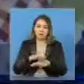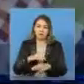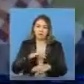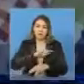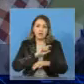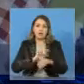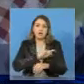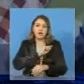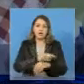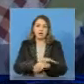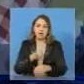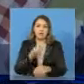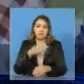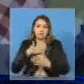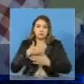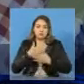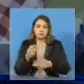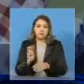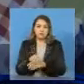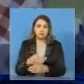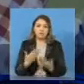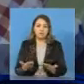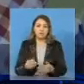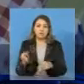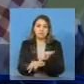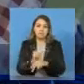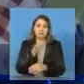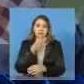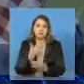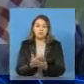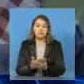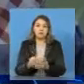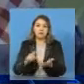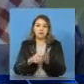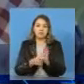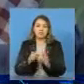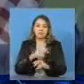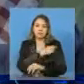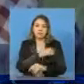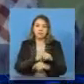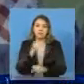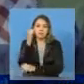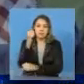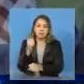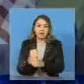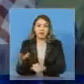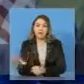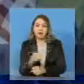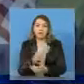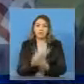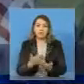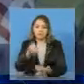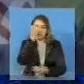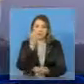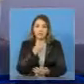Ем шаралар ұнап жатыр. Енді осы кардиология бөлімшесінде еңбек етіп жатқан барлық ұжымға